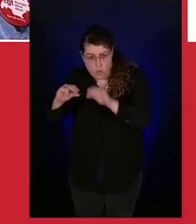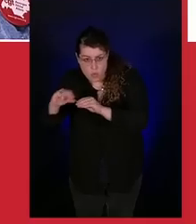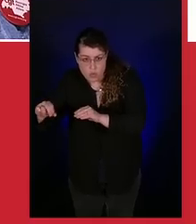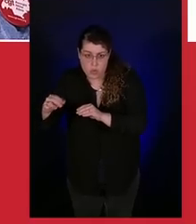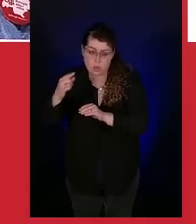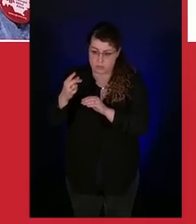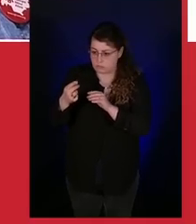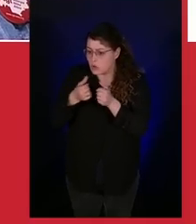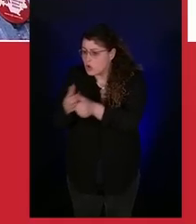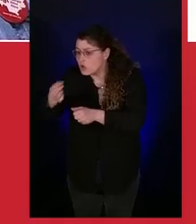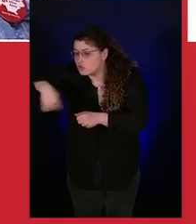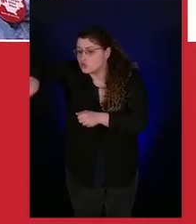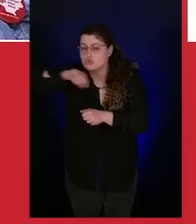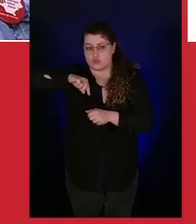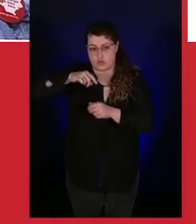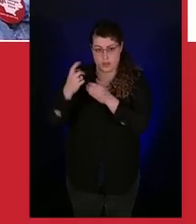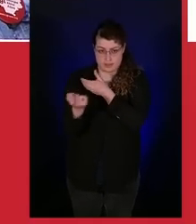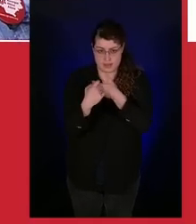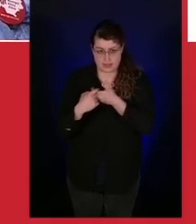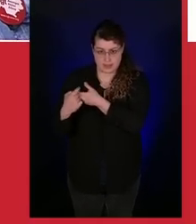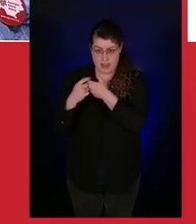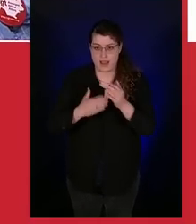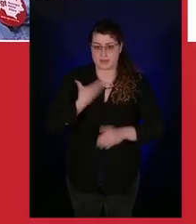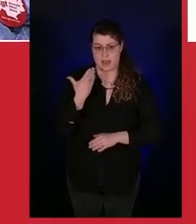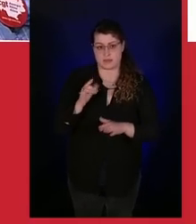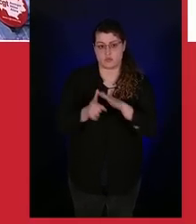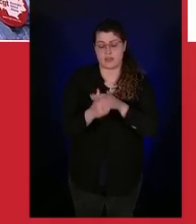par les syndicats via le système Cogétise.